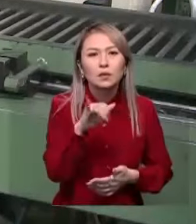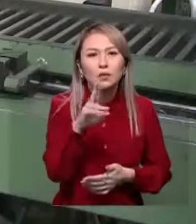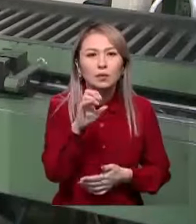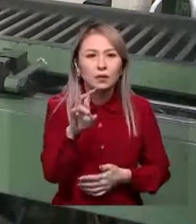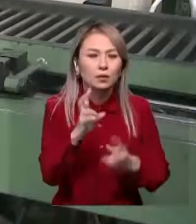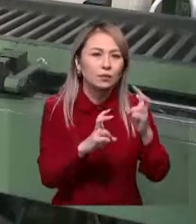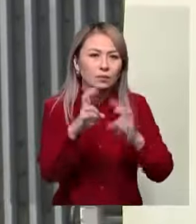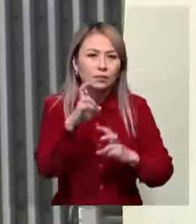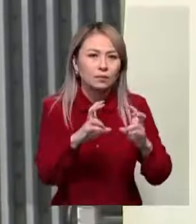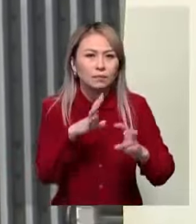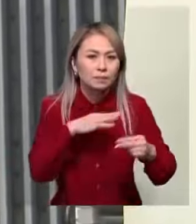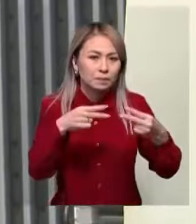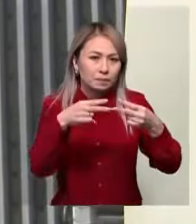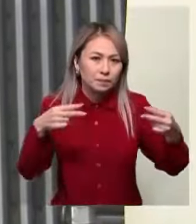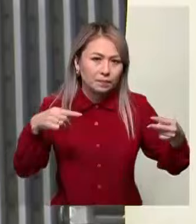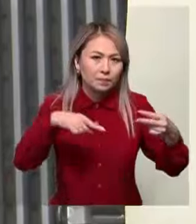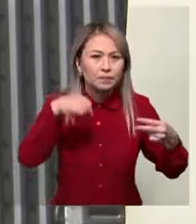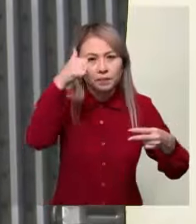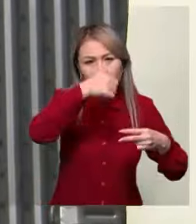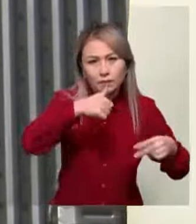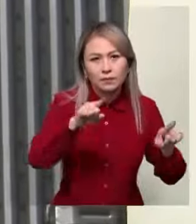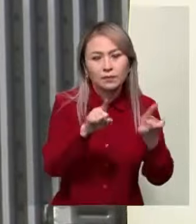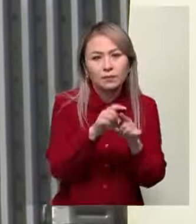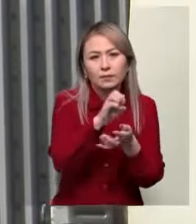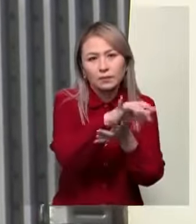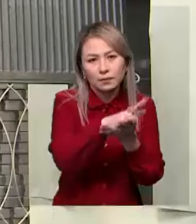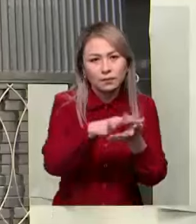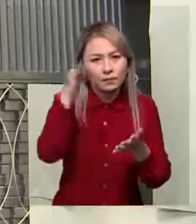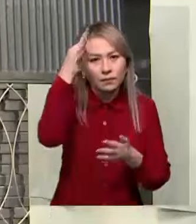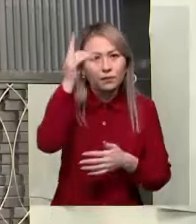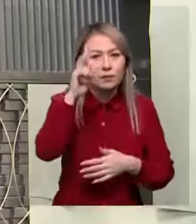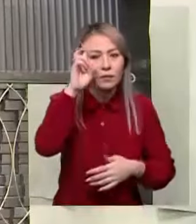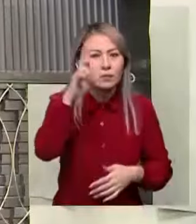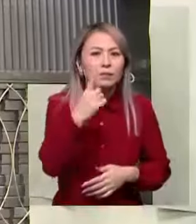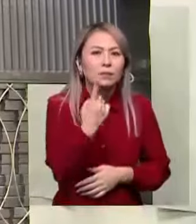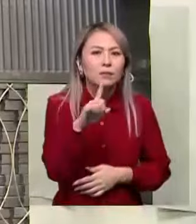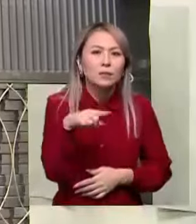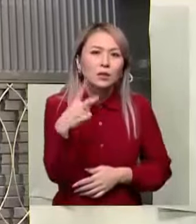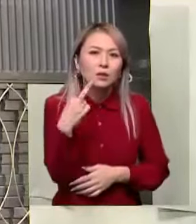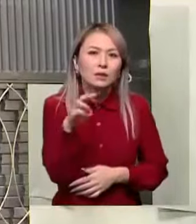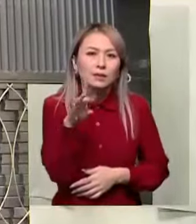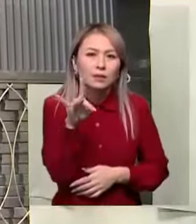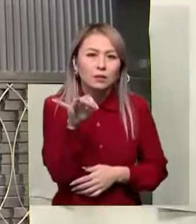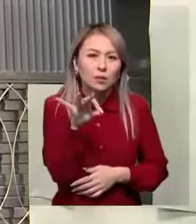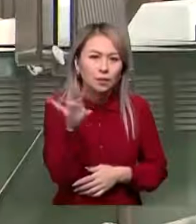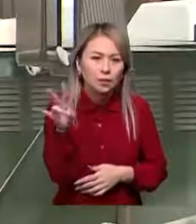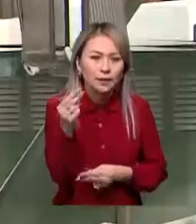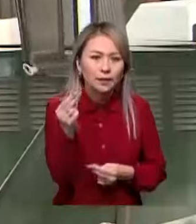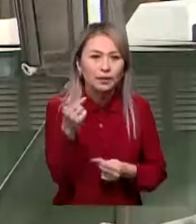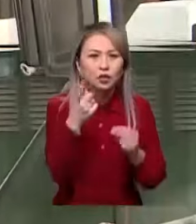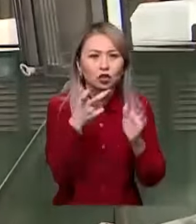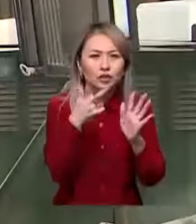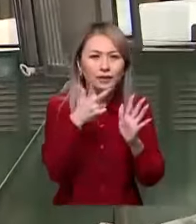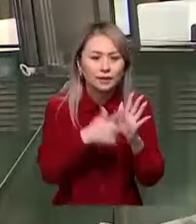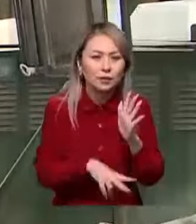тау-кен өнеркәсібімен теңесті. Бұл іс биыл да жалғасын таппақ. Атап айтсақ, үкімет 1,2 триллион теңгеге